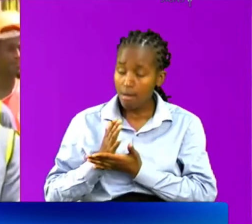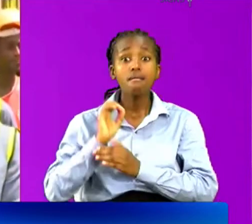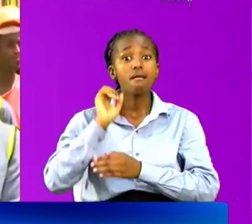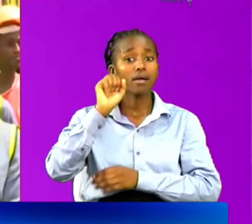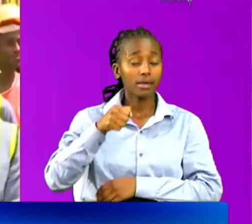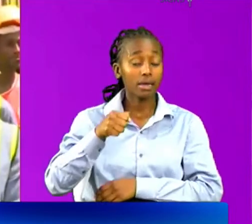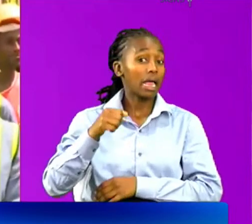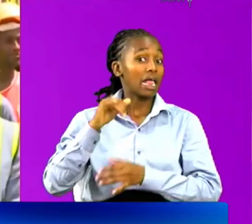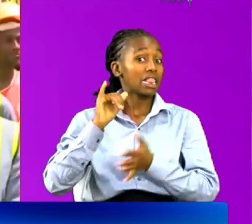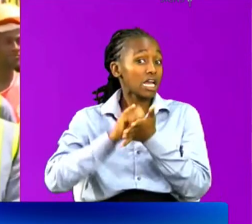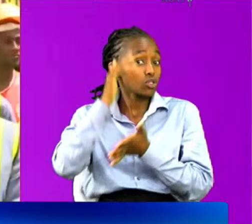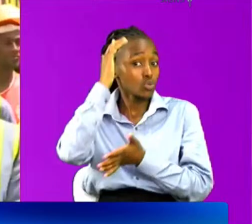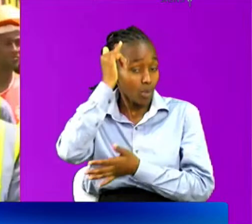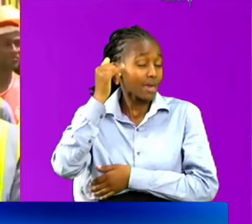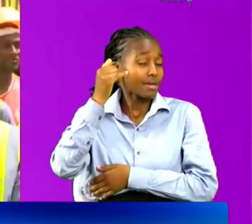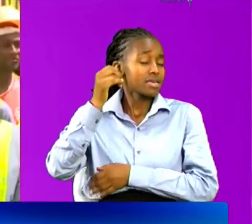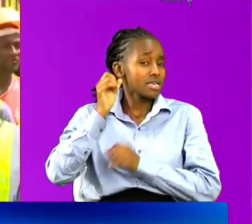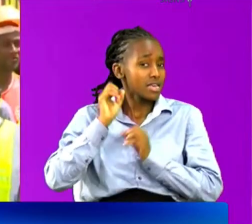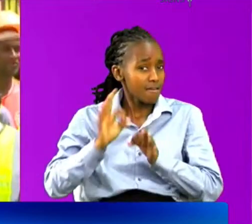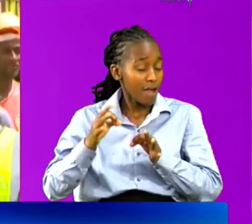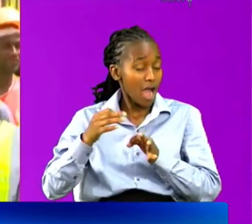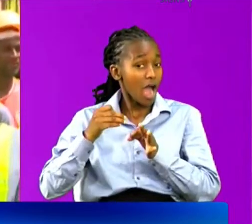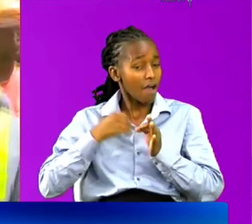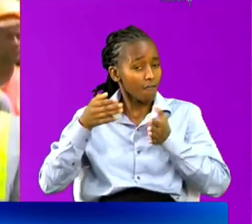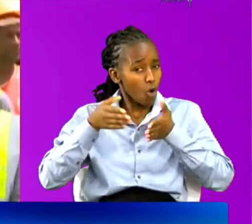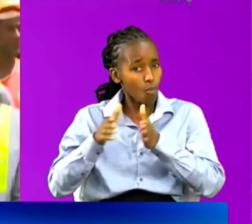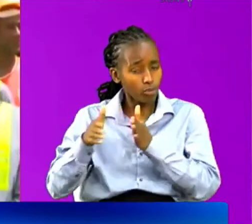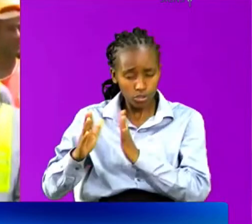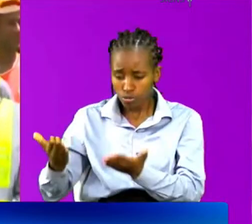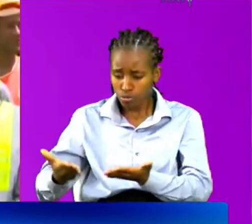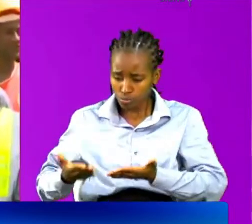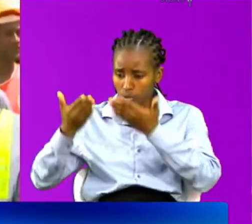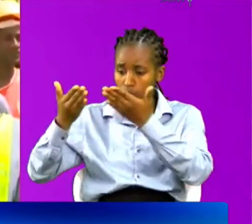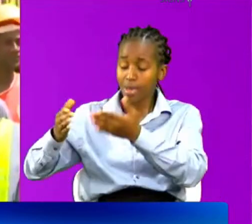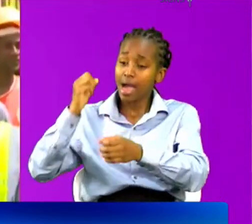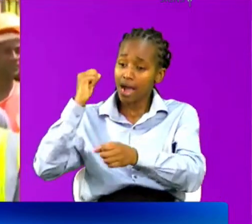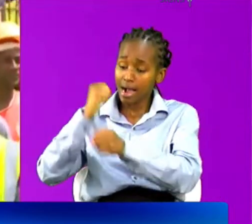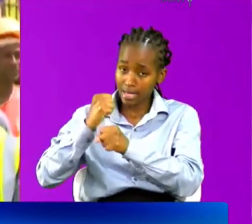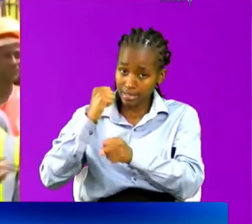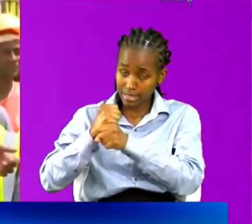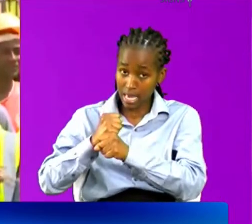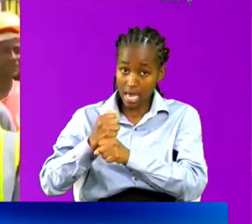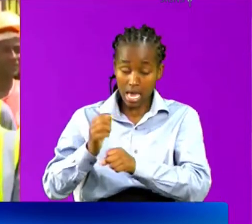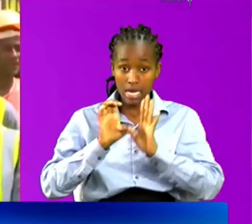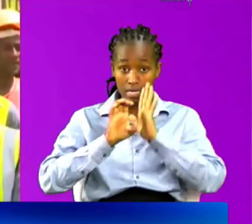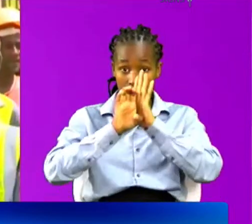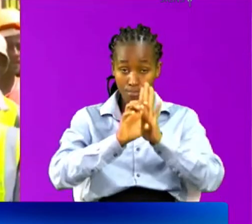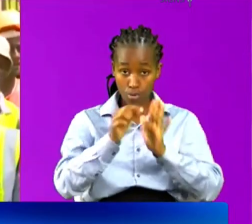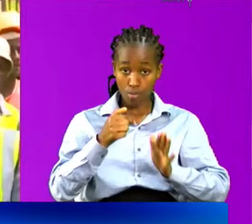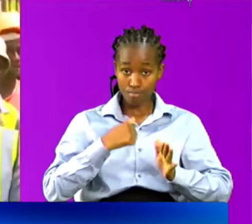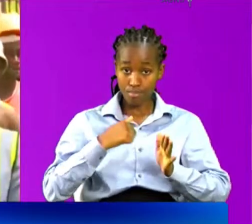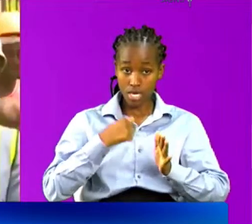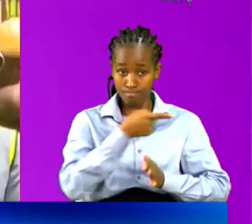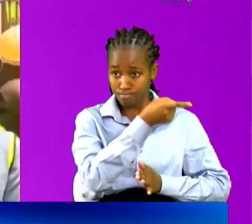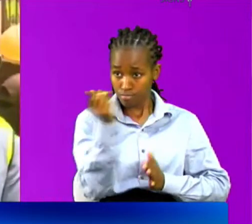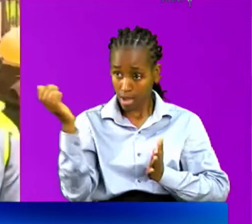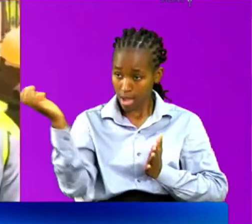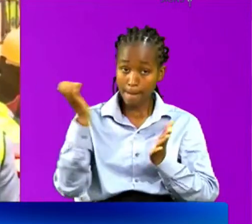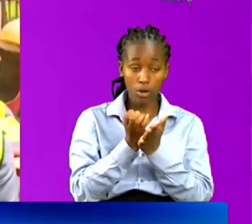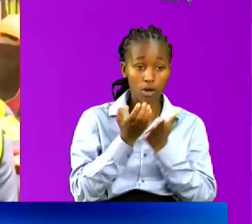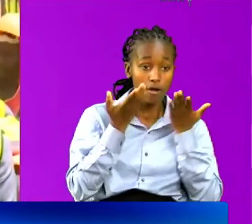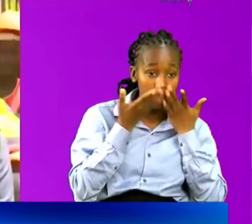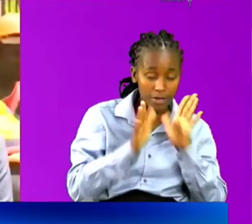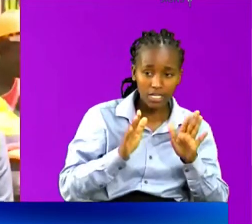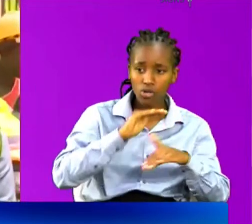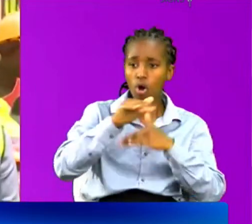kwamba sisi ambao tuko na nafasi ya kazi, mimi nimeajiriwa na nyinyi. Hawa wabunge mmewaajiri, ni kweli ama